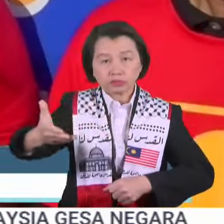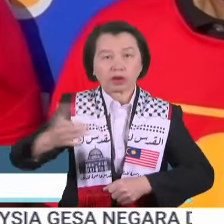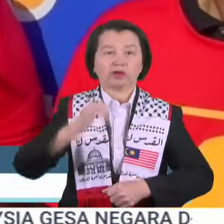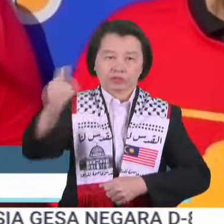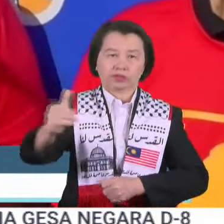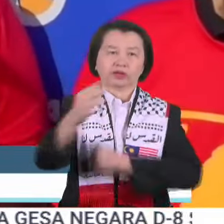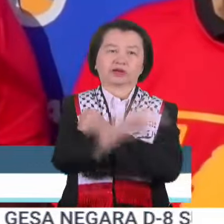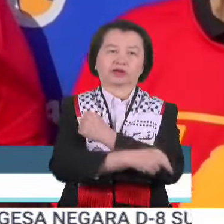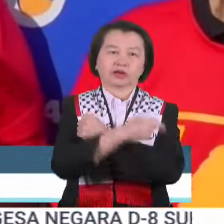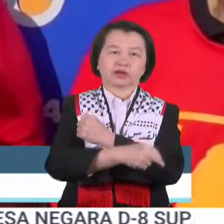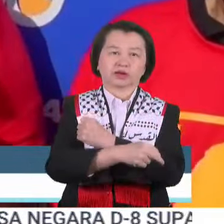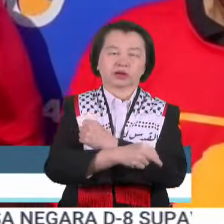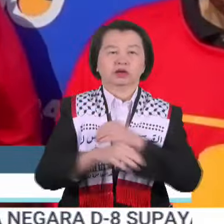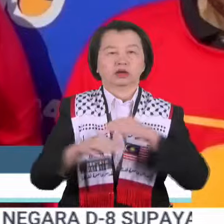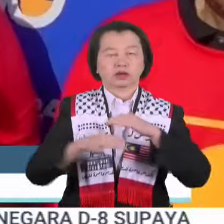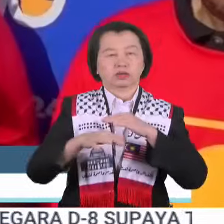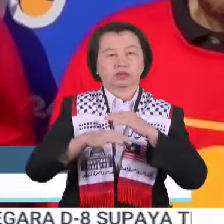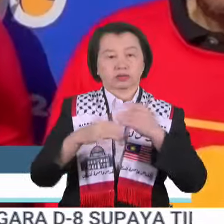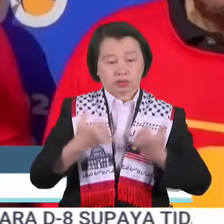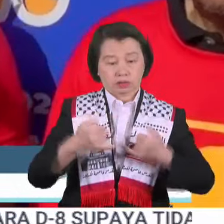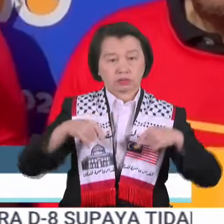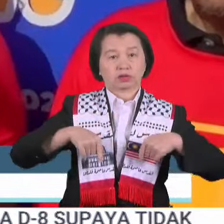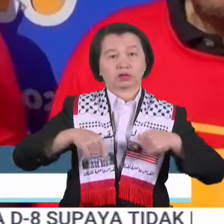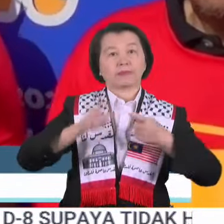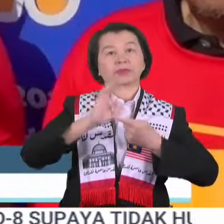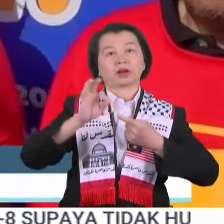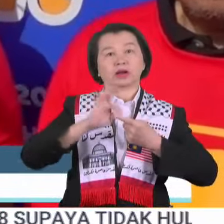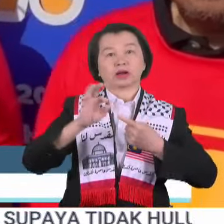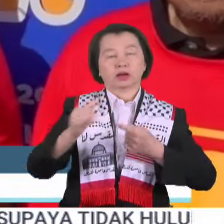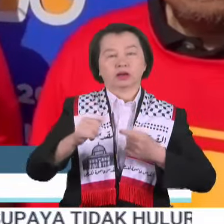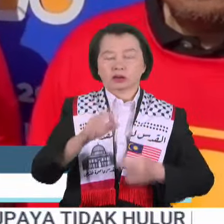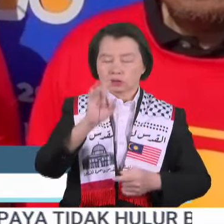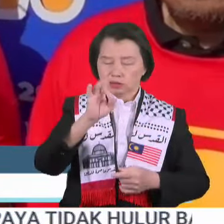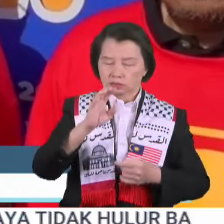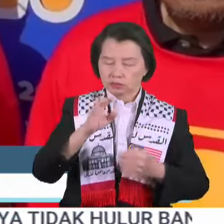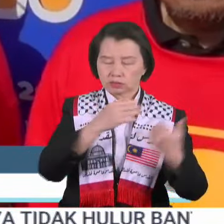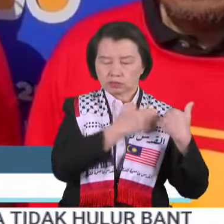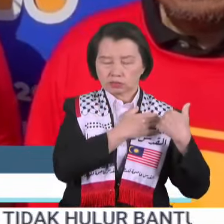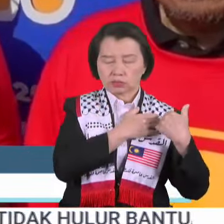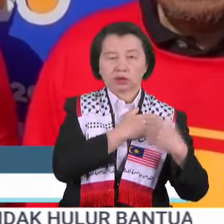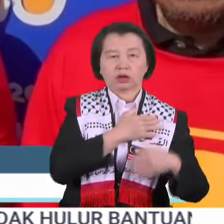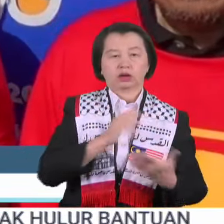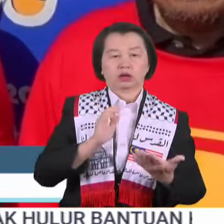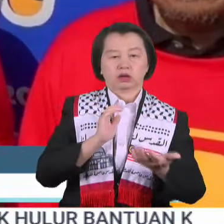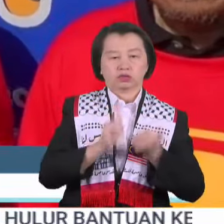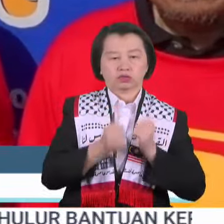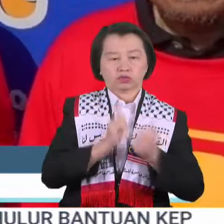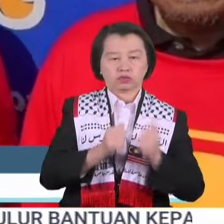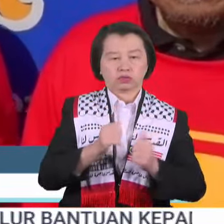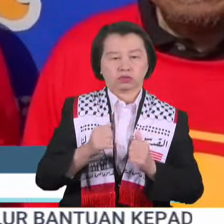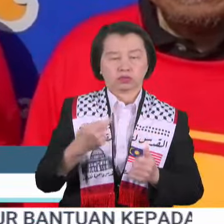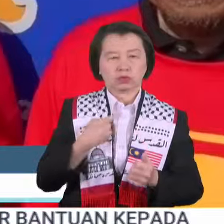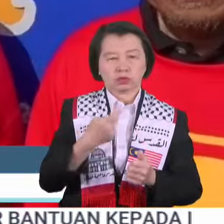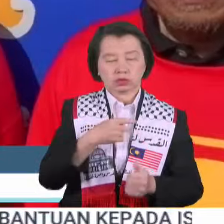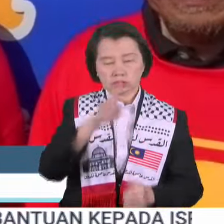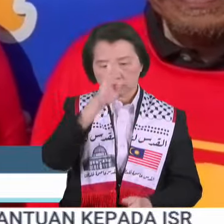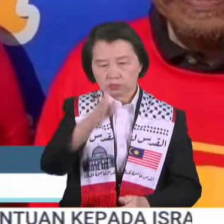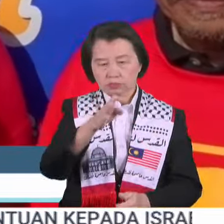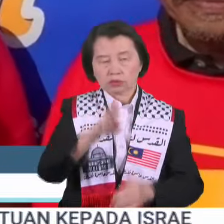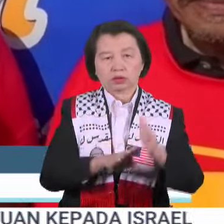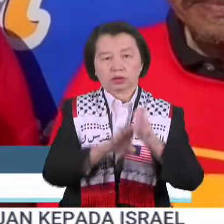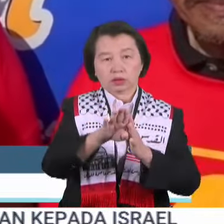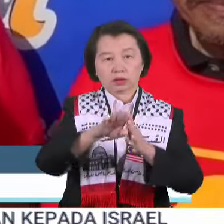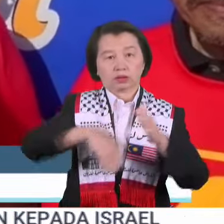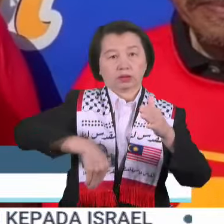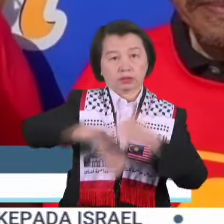semestinya di bawah kerajaan negeri portfolio salah satu daripada exco-nya adalah sukan yang kita memberi tumpuan kepada pembangunan